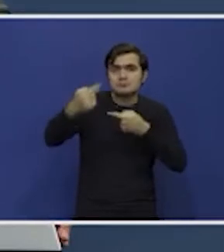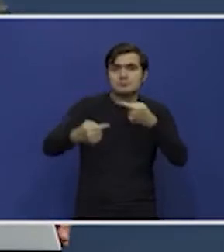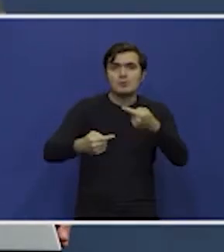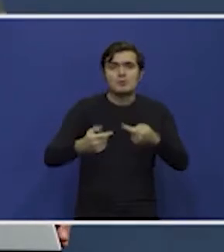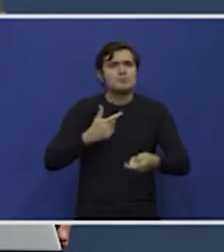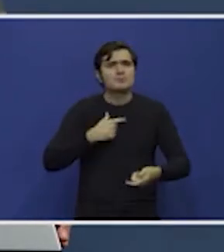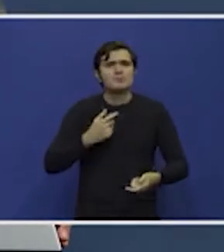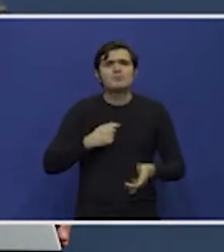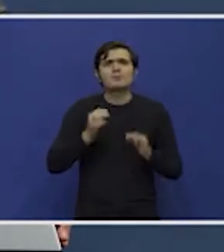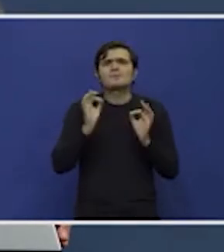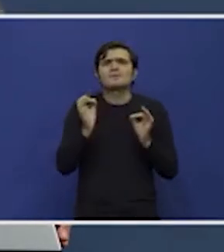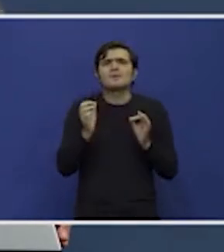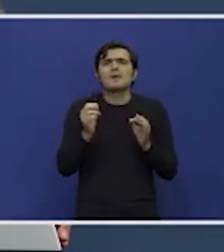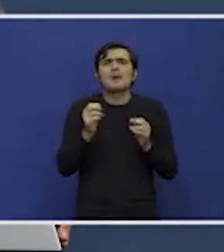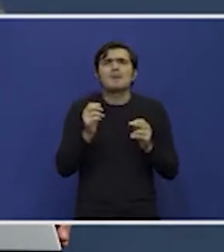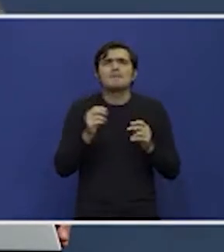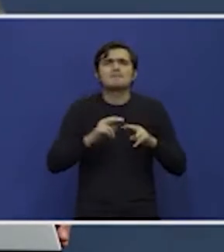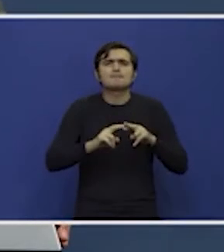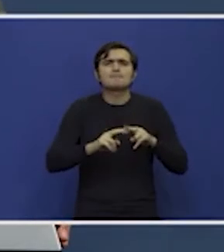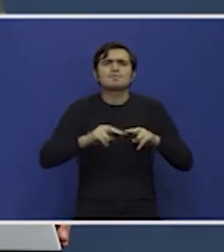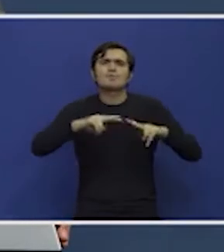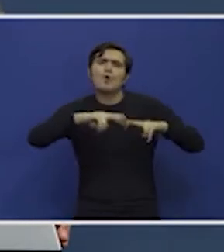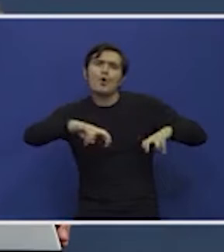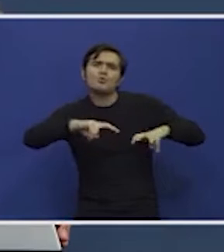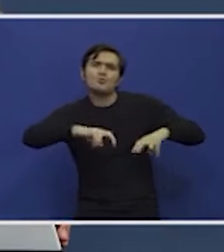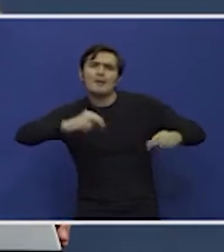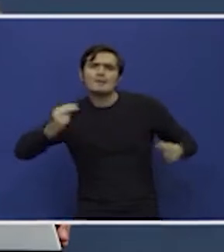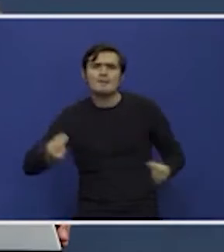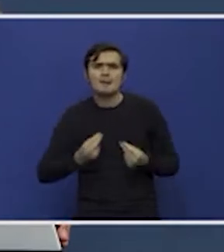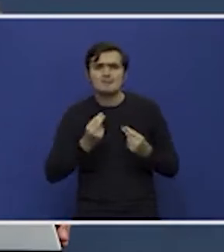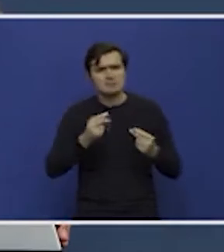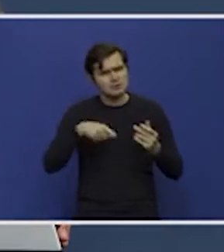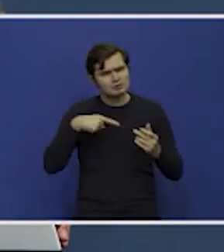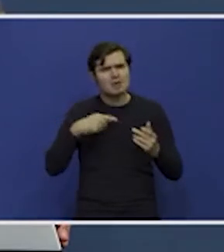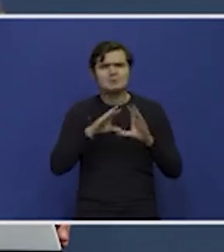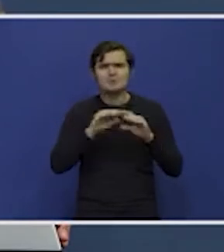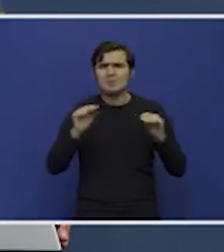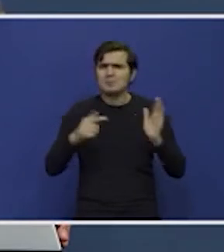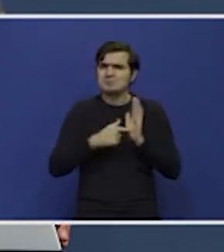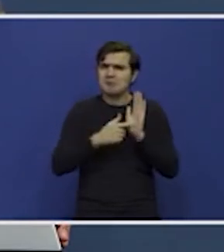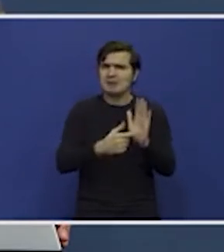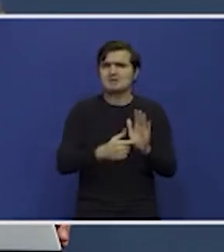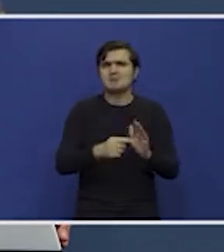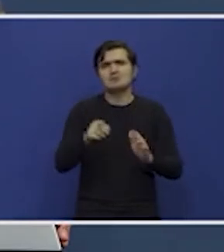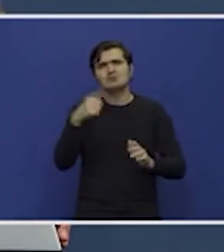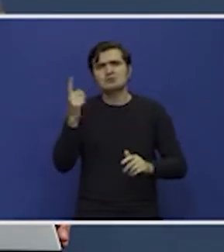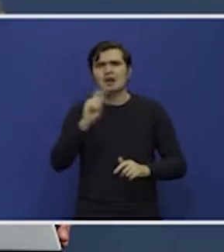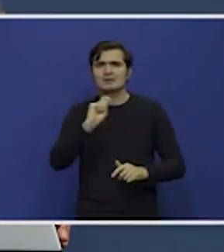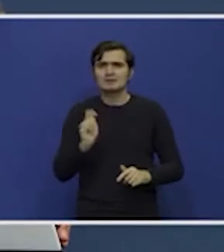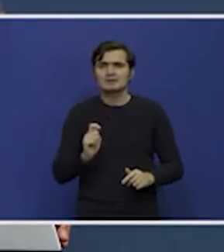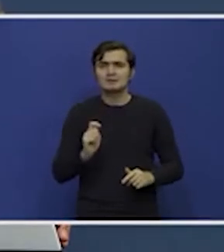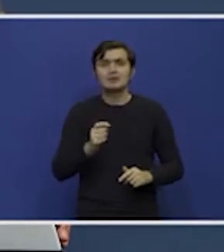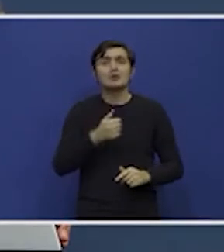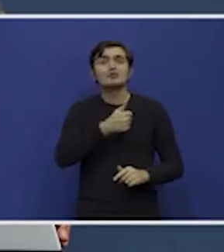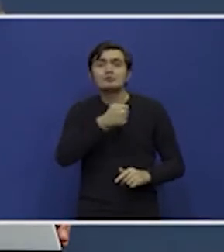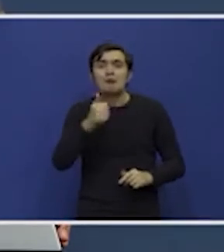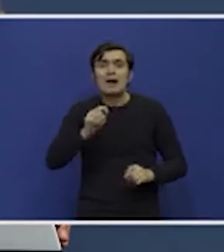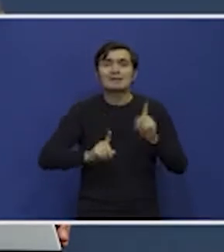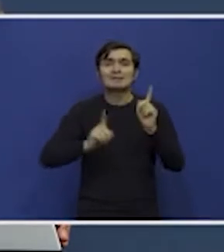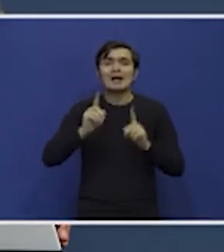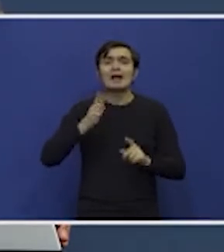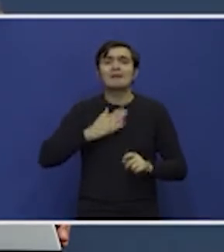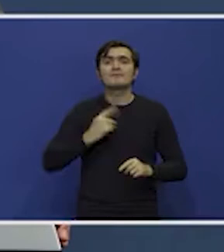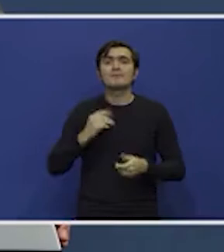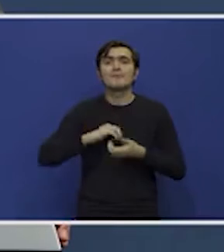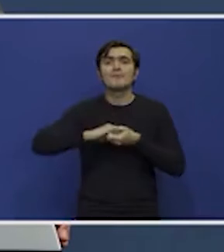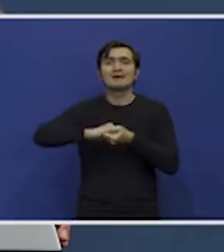dacă vreți, controlate mai bine și există numeroase exemple din multe alte țări, decât dacă există acest